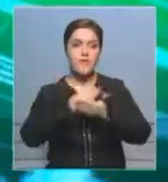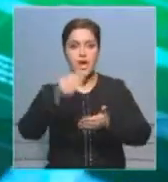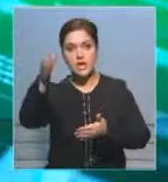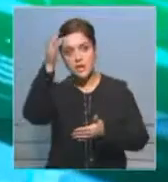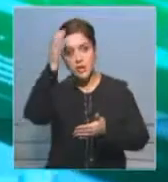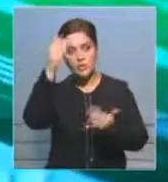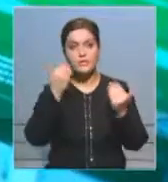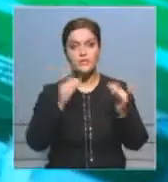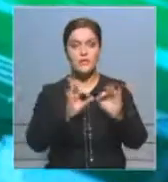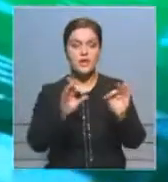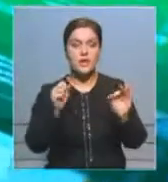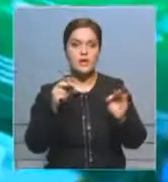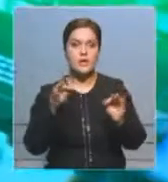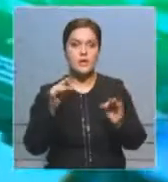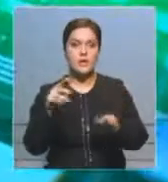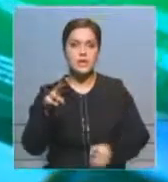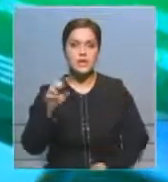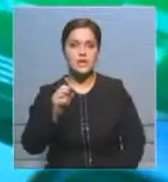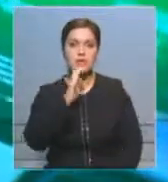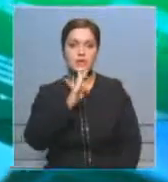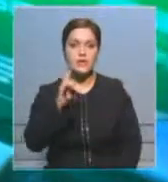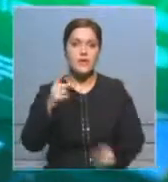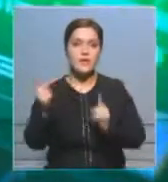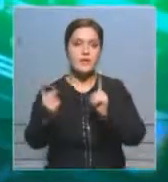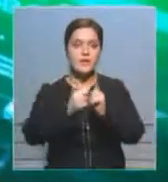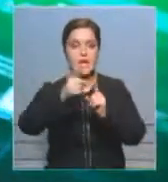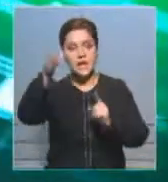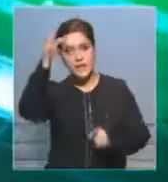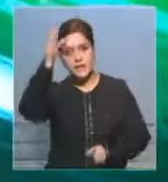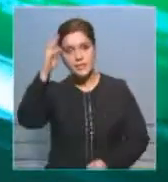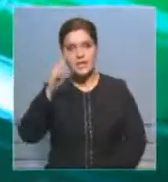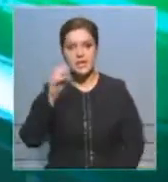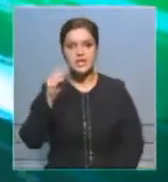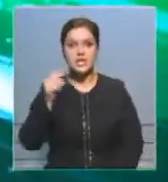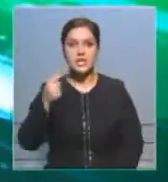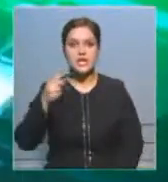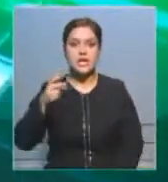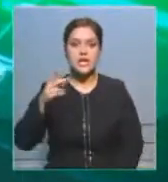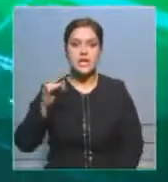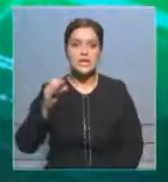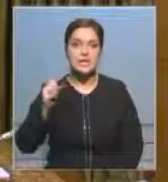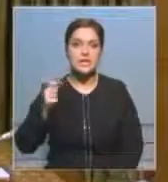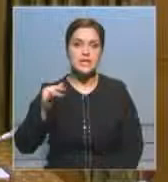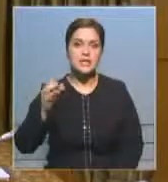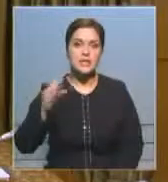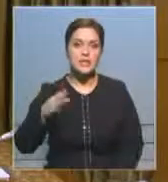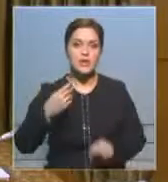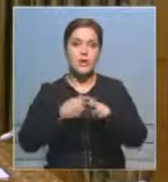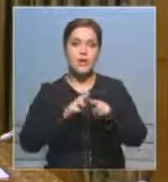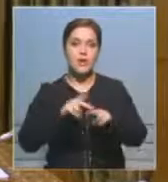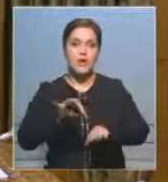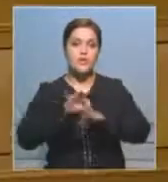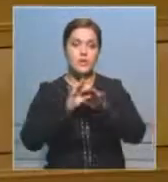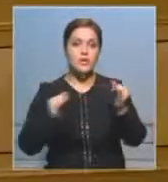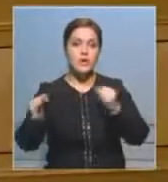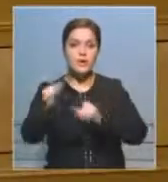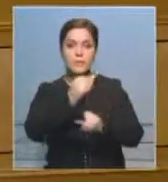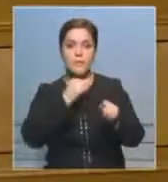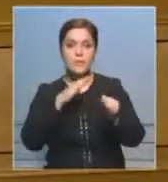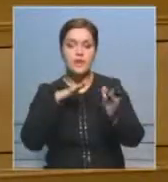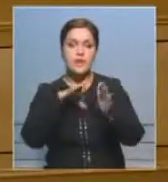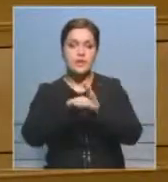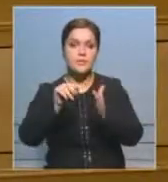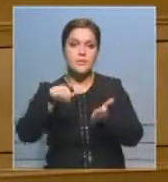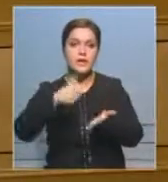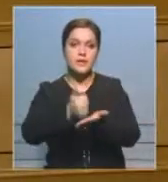сегодня говорили в аккорде брусом там зарба и встретился с академиком тем же га леса годивы кроме того входит беседу спикеров затронули